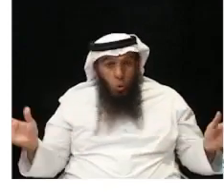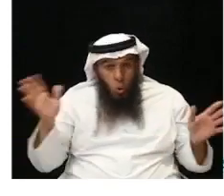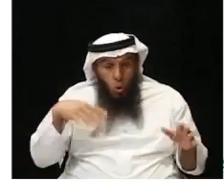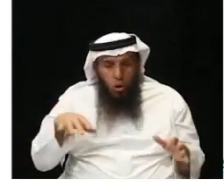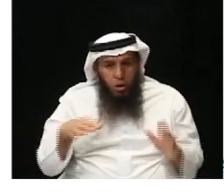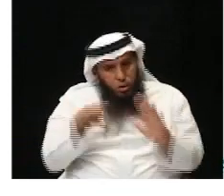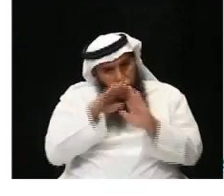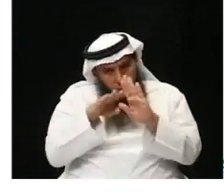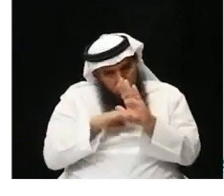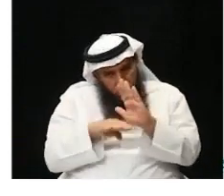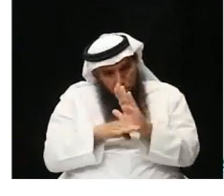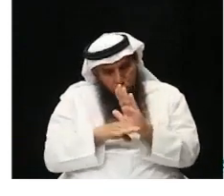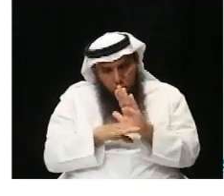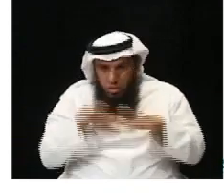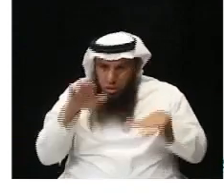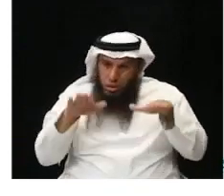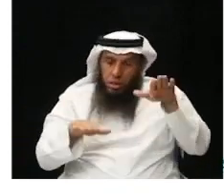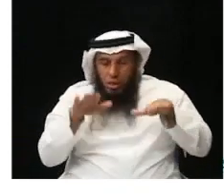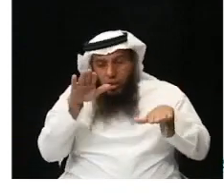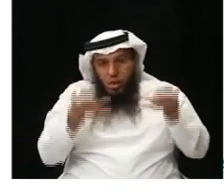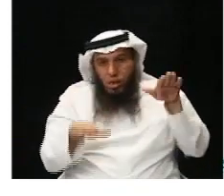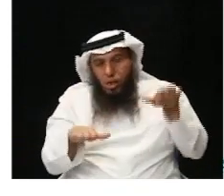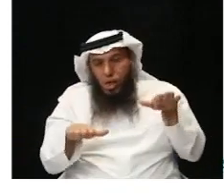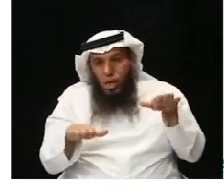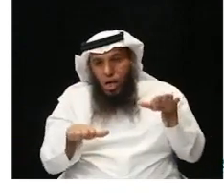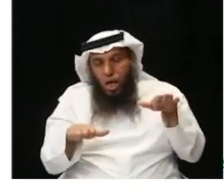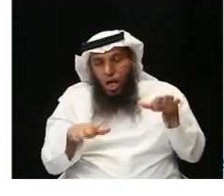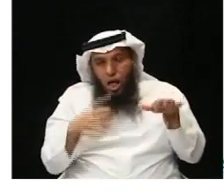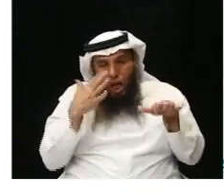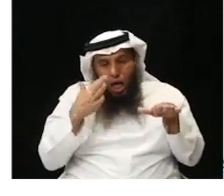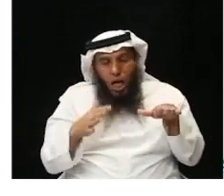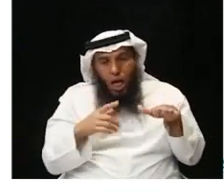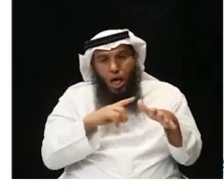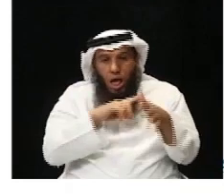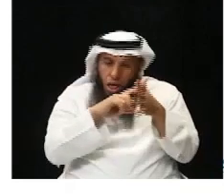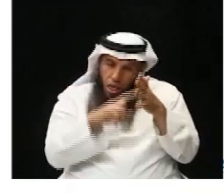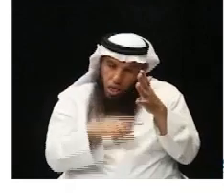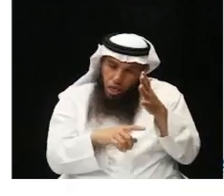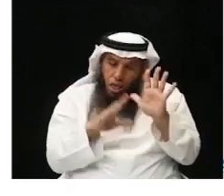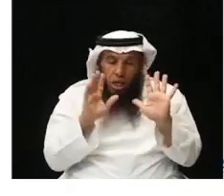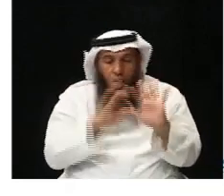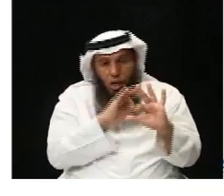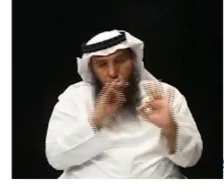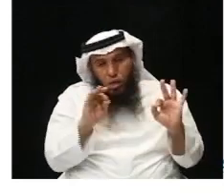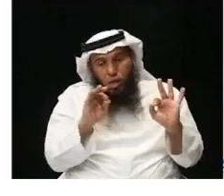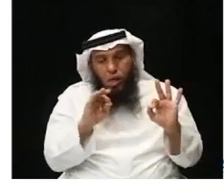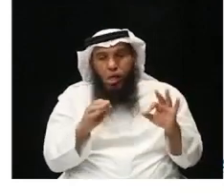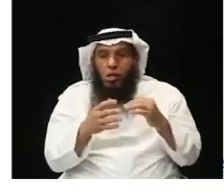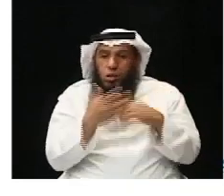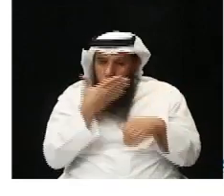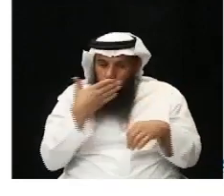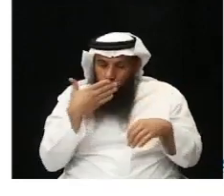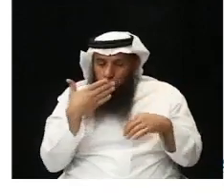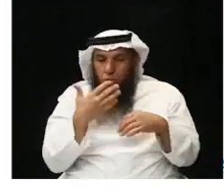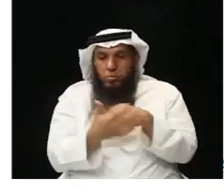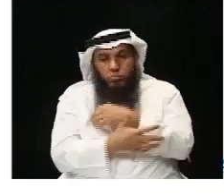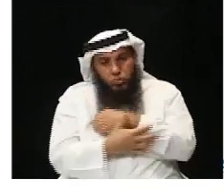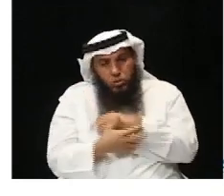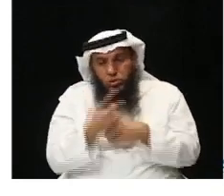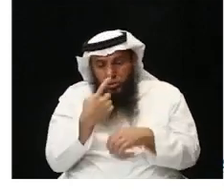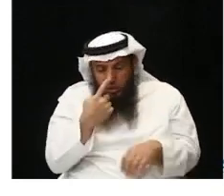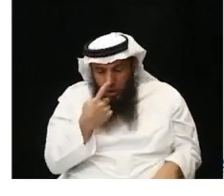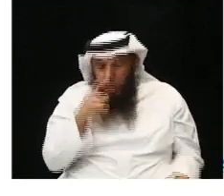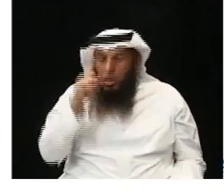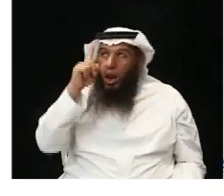برنامج بحيث يتوازن بين أساسيات الحياة ومكملات الحياة. أساسيات الحياة اللي هي طاعة الله